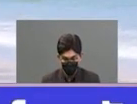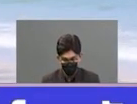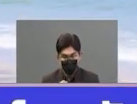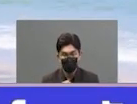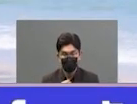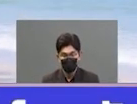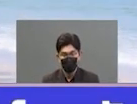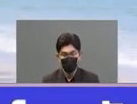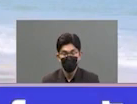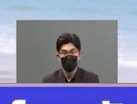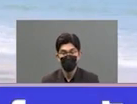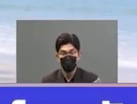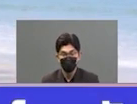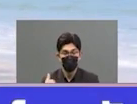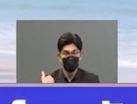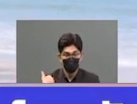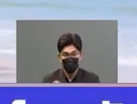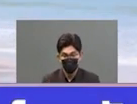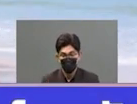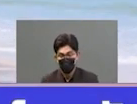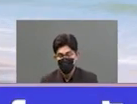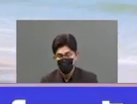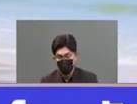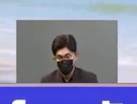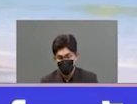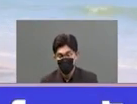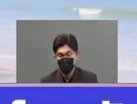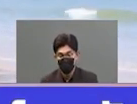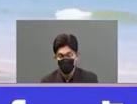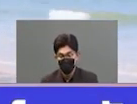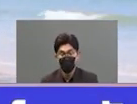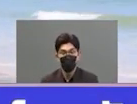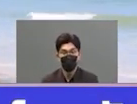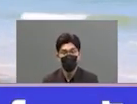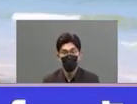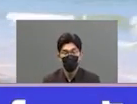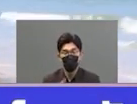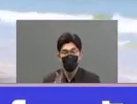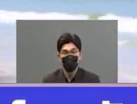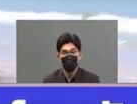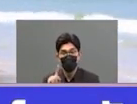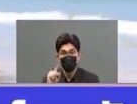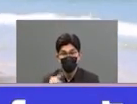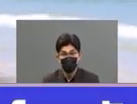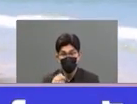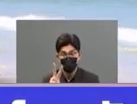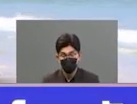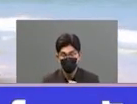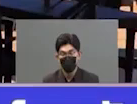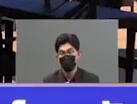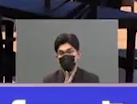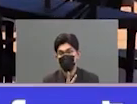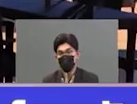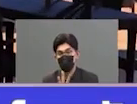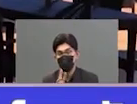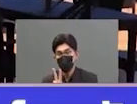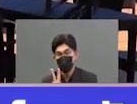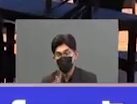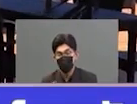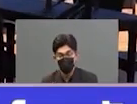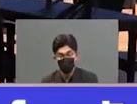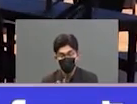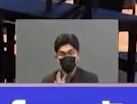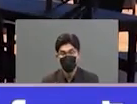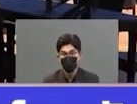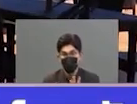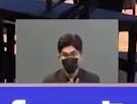ริงๆมันซ้ำได้เพราะว่าต้องเรียนว่าวัตถุประสงค์ในการขอสินเชื่อเนี่ยขึ้นอยู่ว่าเอาเงินไปทำอะไรเจตนาอย่างโครงการเนี่ยเขาอยากเจตนาเอา